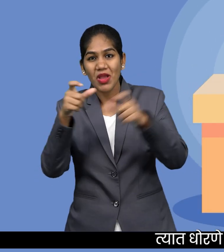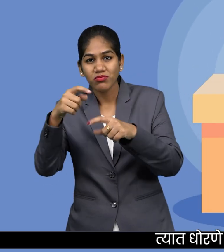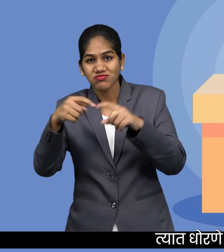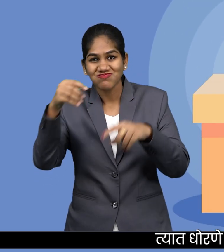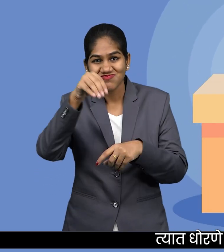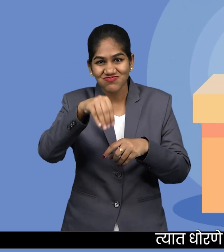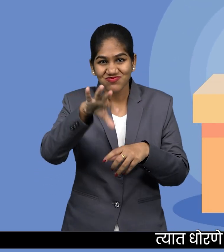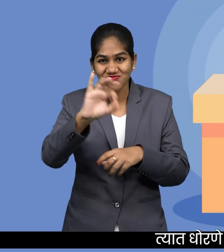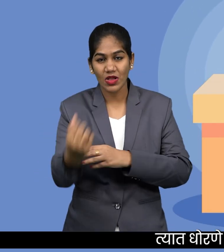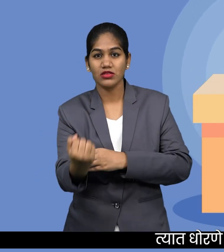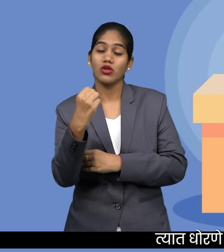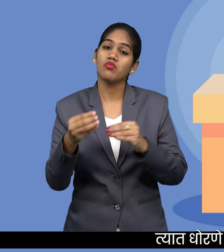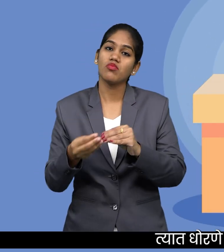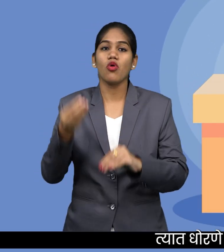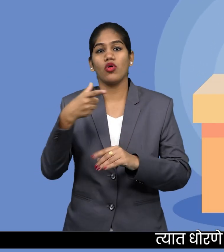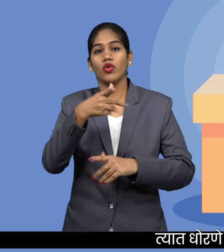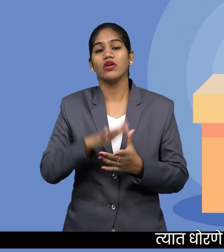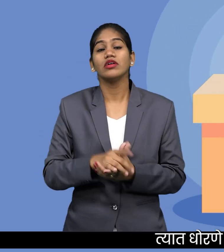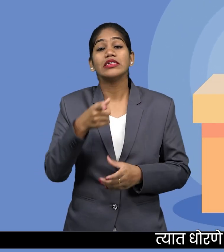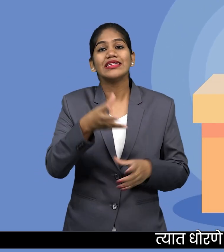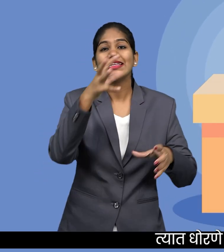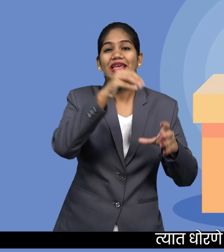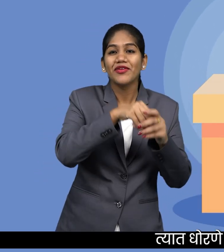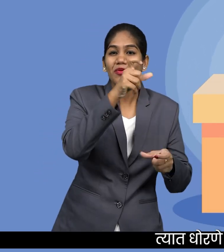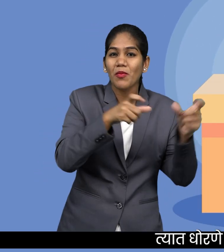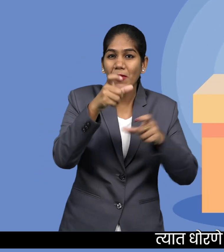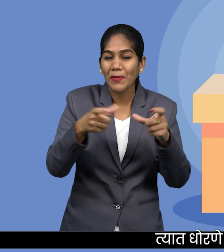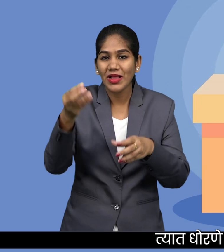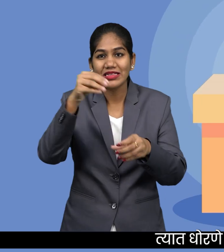त्यात धोरणे आणि कायदा तयार करण्यात